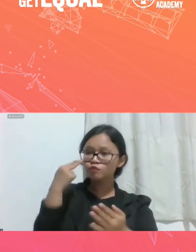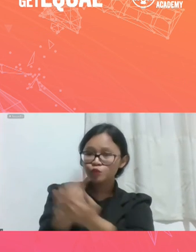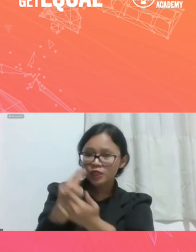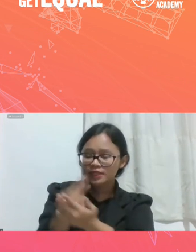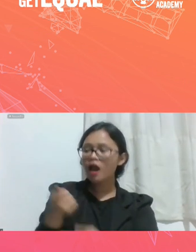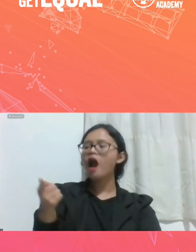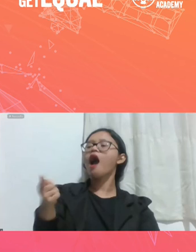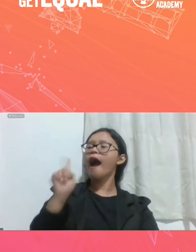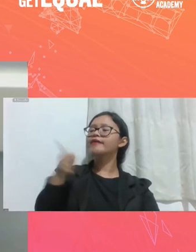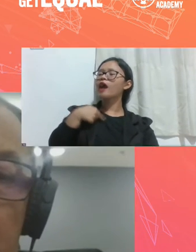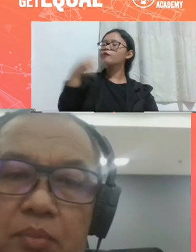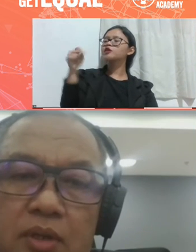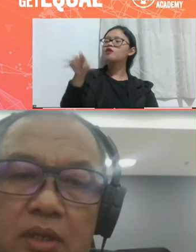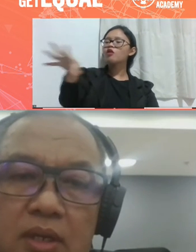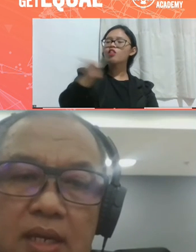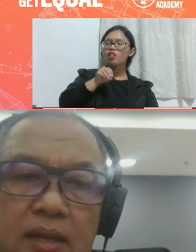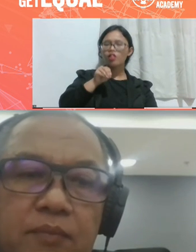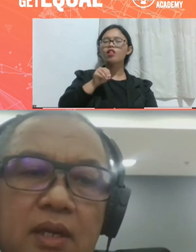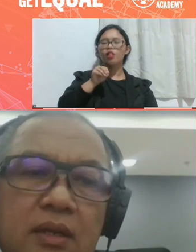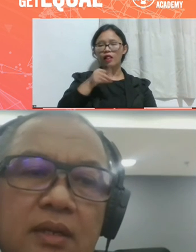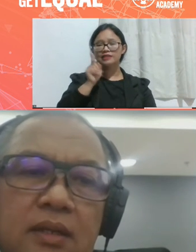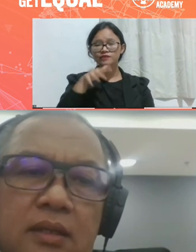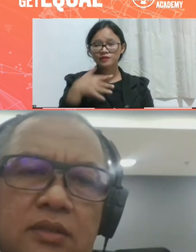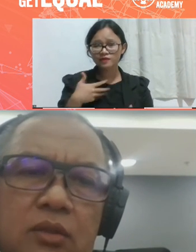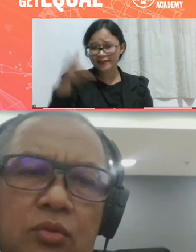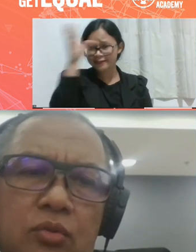link ini, medsos apapun itu adalah